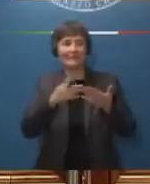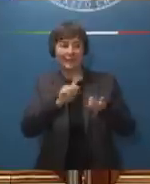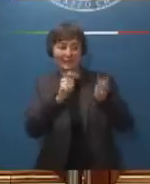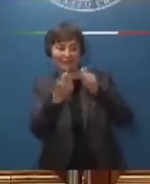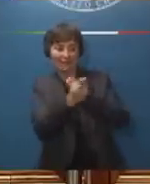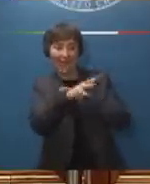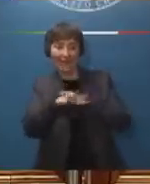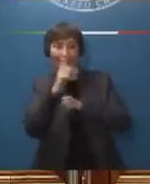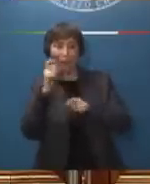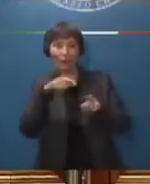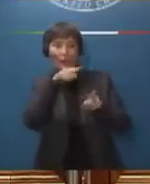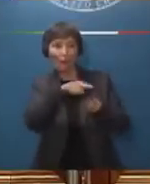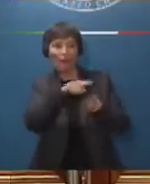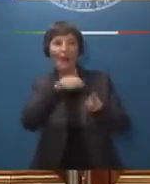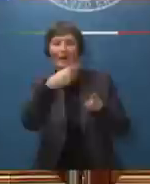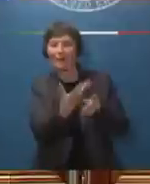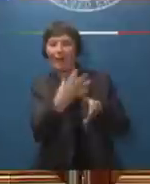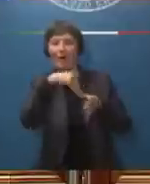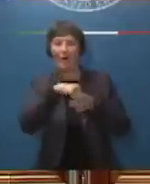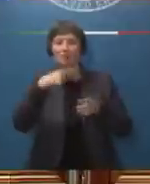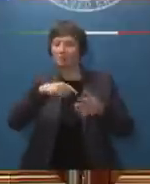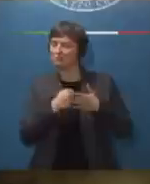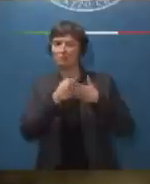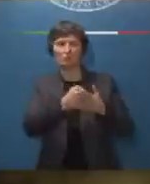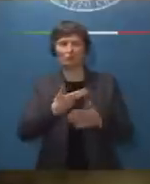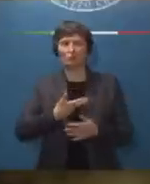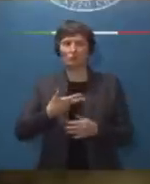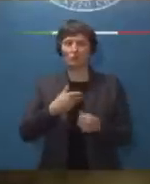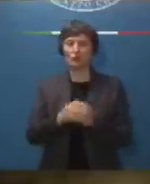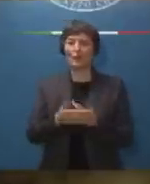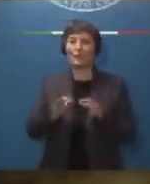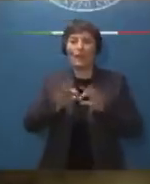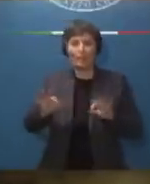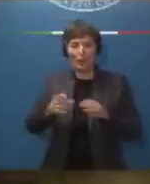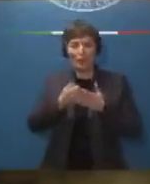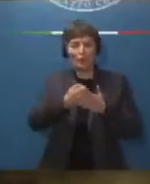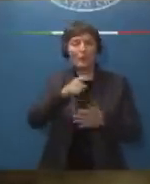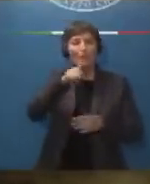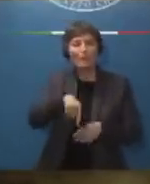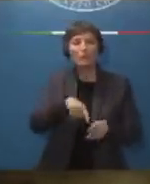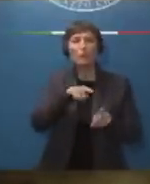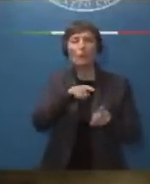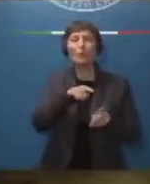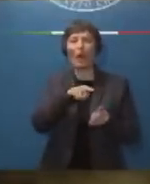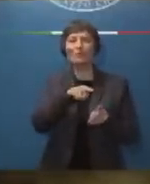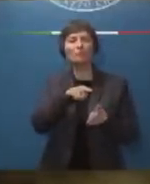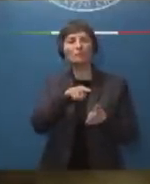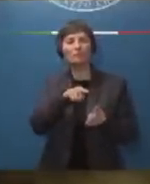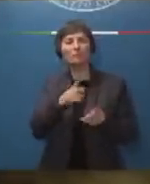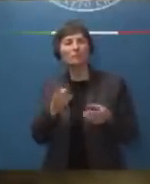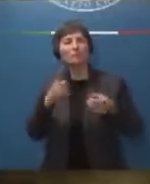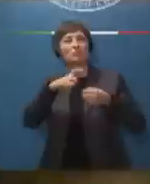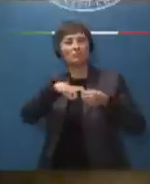necessarie a questo percorso siamo pronti a sostenere un ulteriore intensificazione diffusione del partenariato